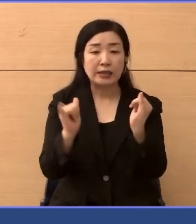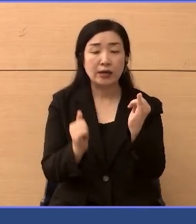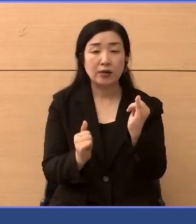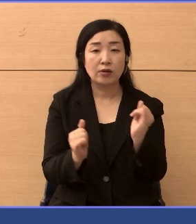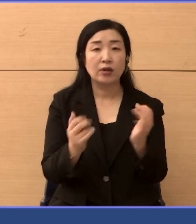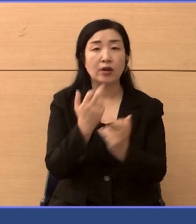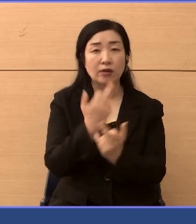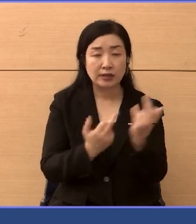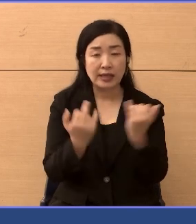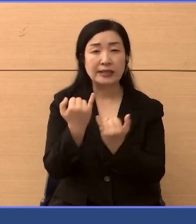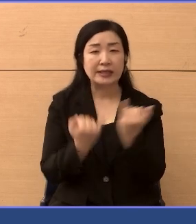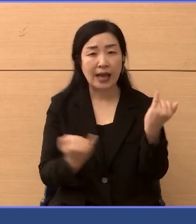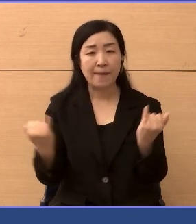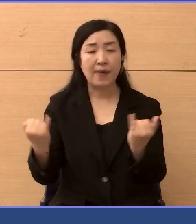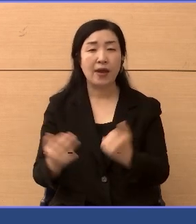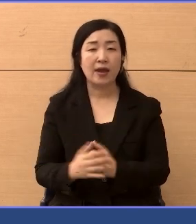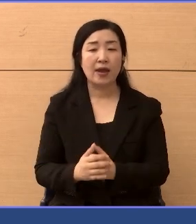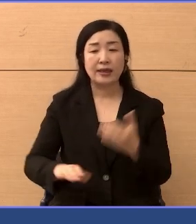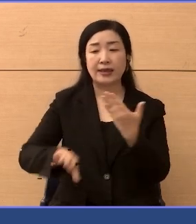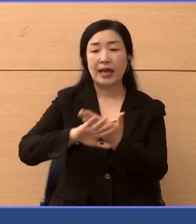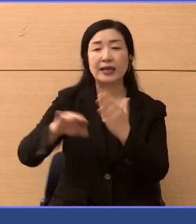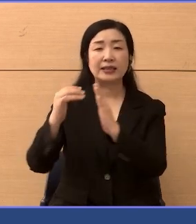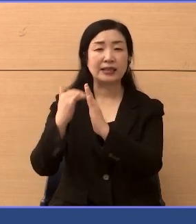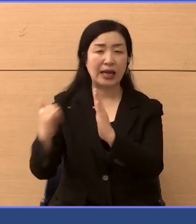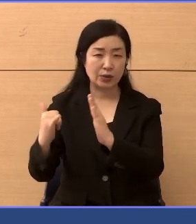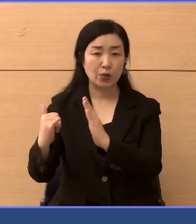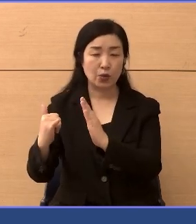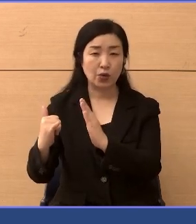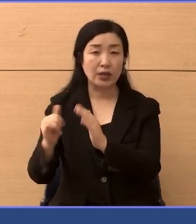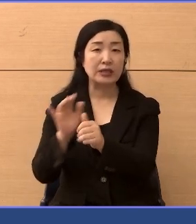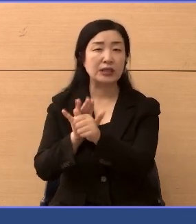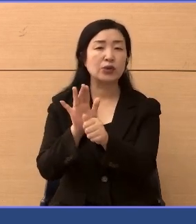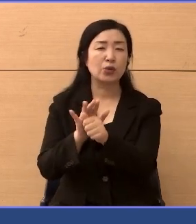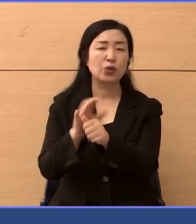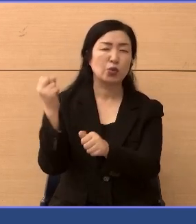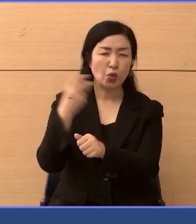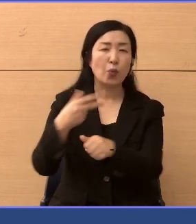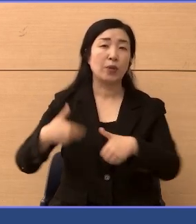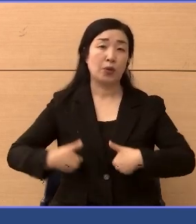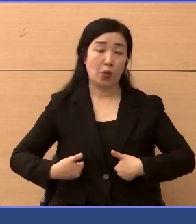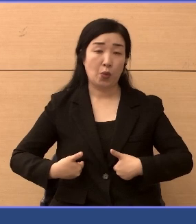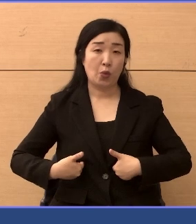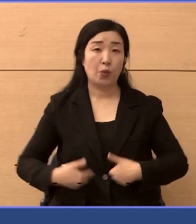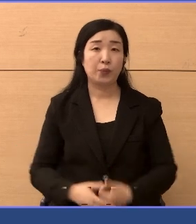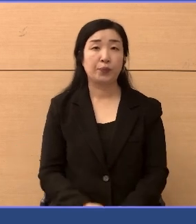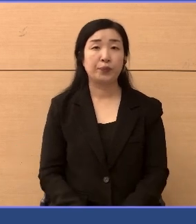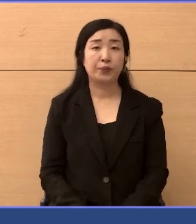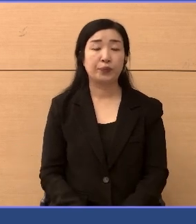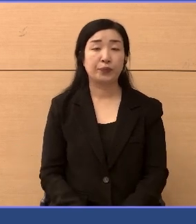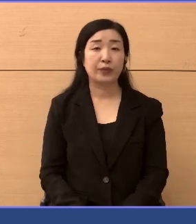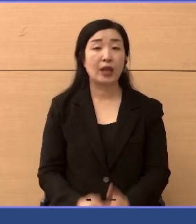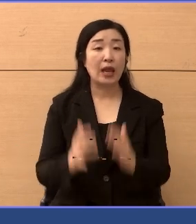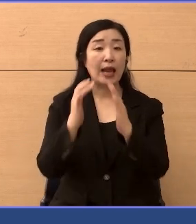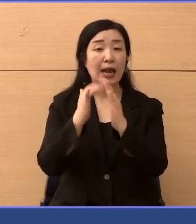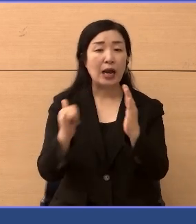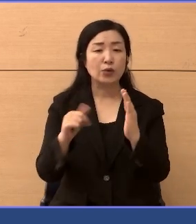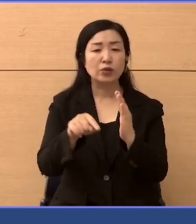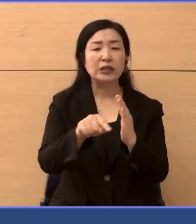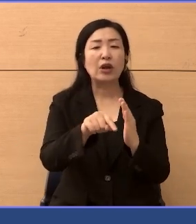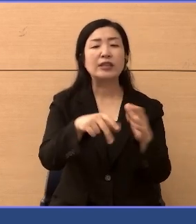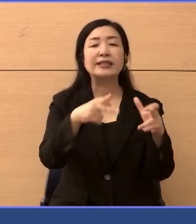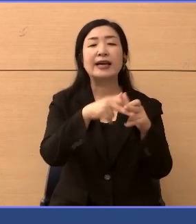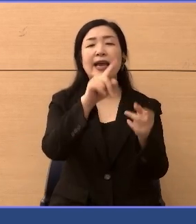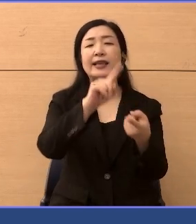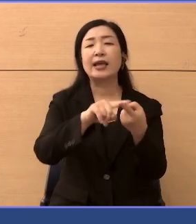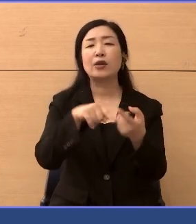형제자매 Secondly, 그리고 the 또 family 때되는 and 다른 particularly 가족 the 지원들의 parents 가족에 need 대한 어떤 지원도 to be 필요합니다. educated 그리고 about 또한 how they 해당 can 가족은 best 교육을 help 받을 필요가 their